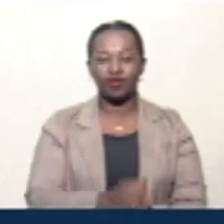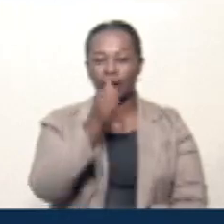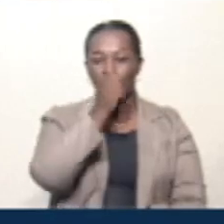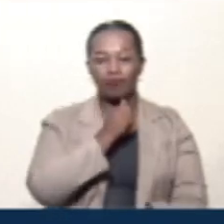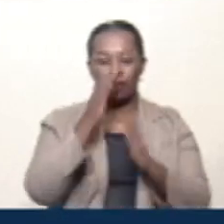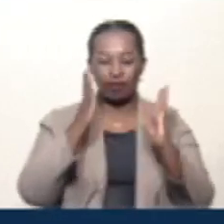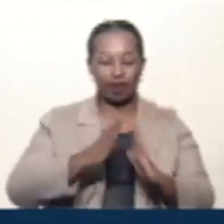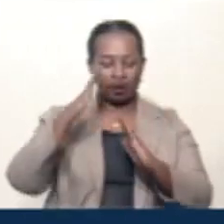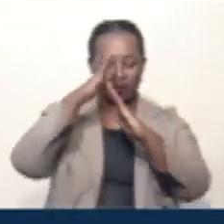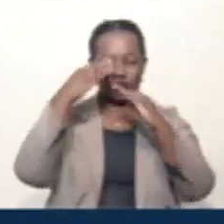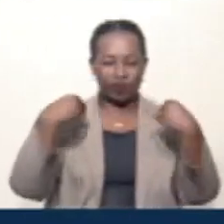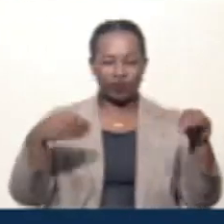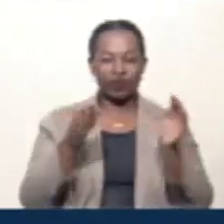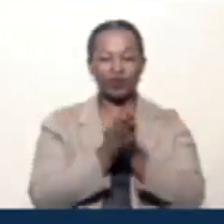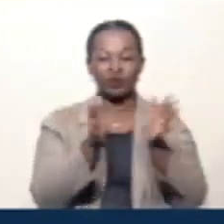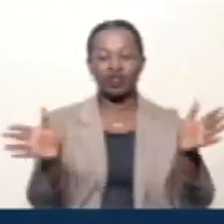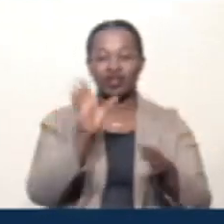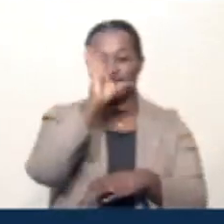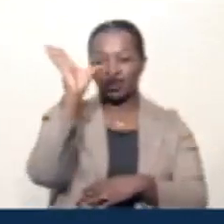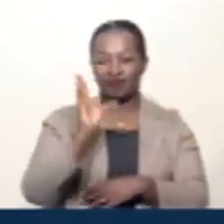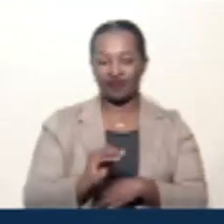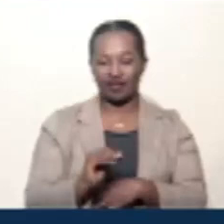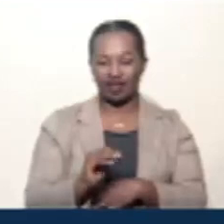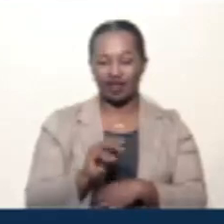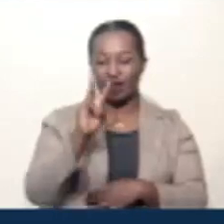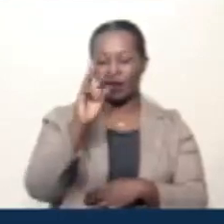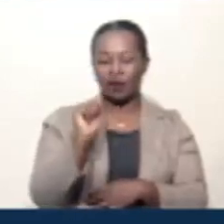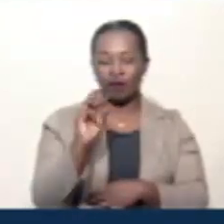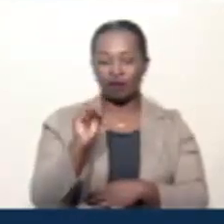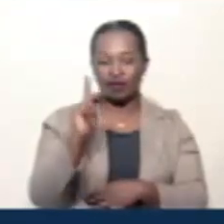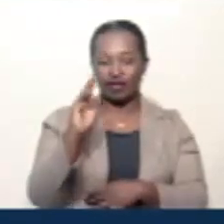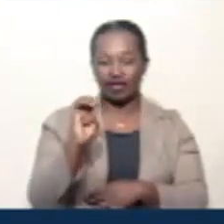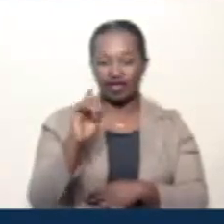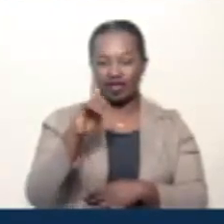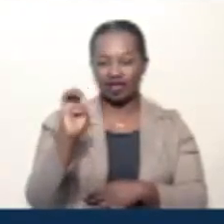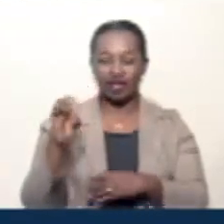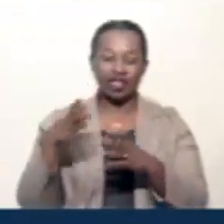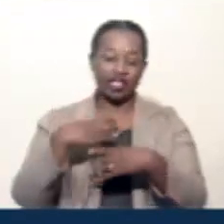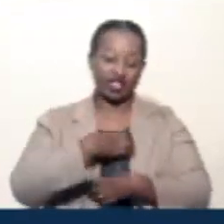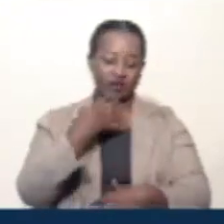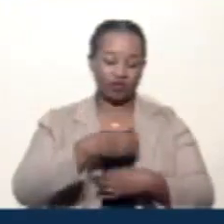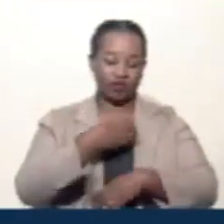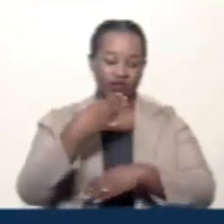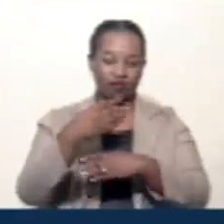Umunyamabanga mukuru w'isoko rusange rya Afrika wa Mkele Mene yasuye icyambu kidakora ku mazi magari